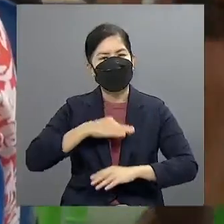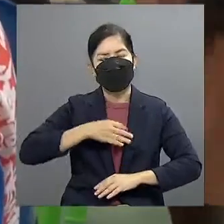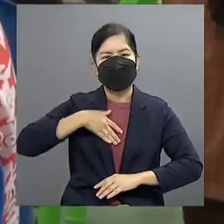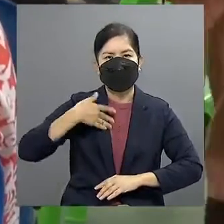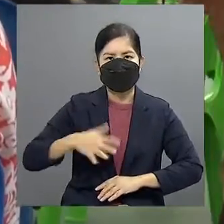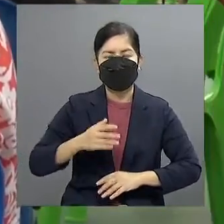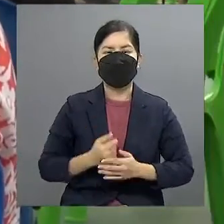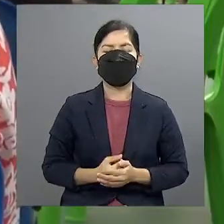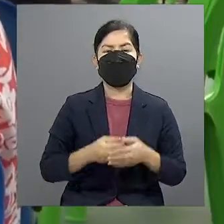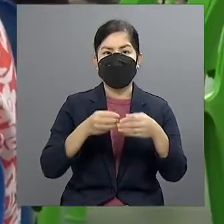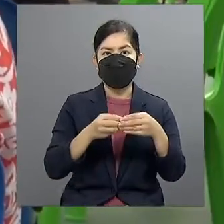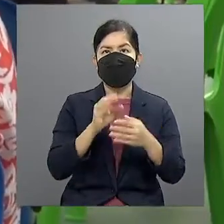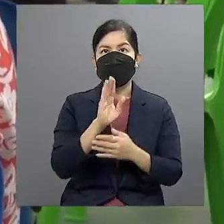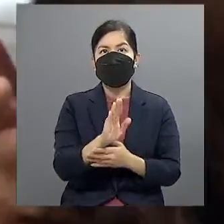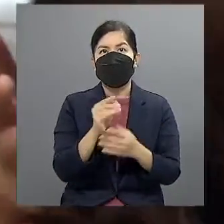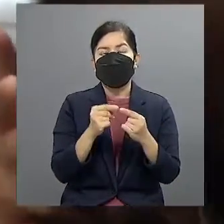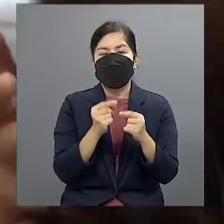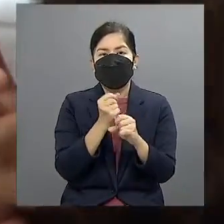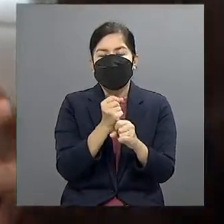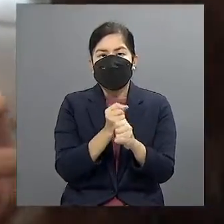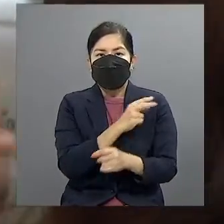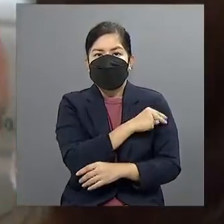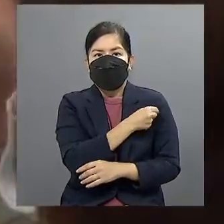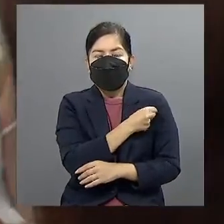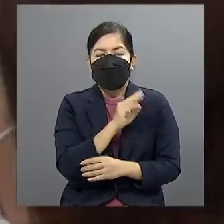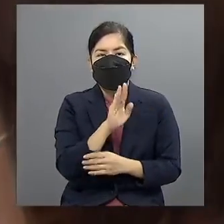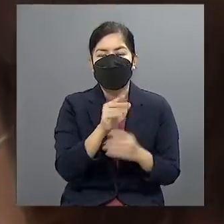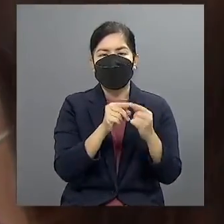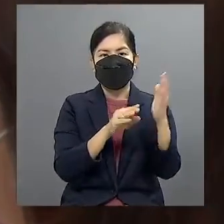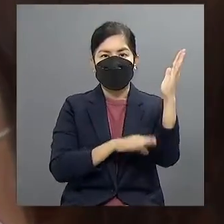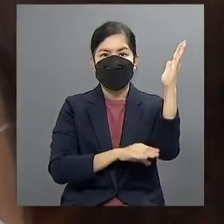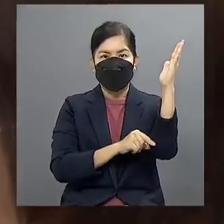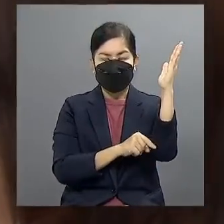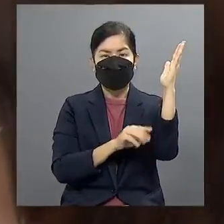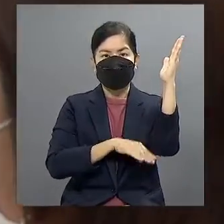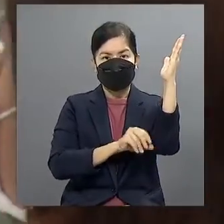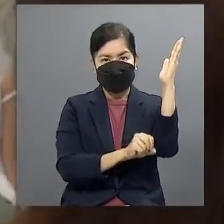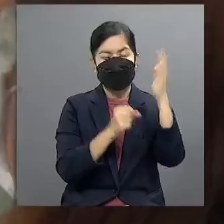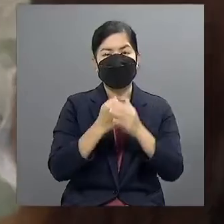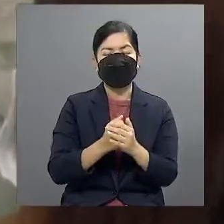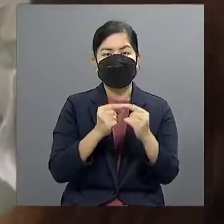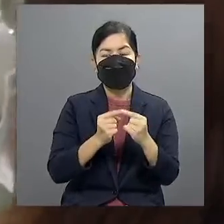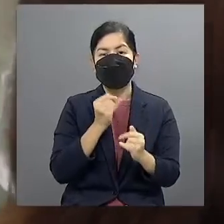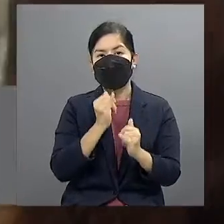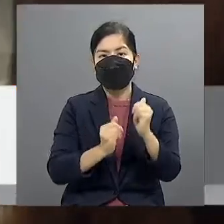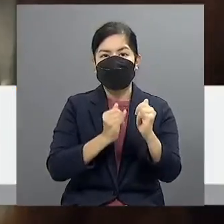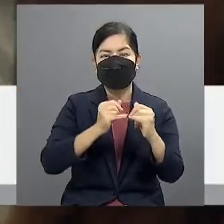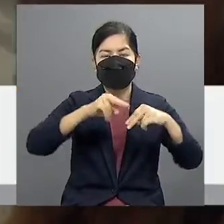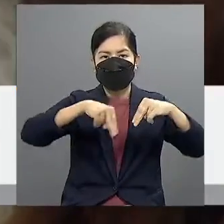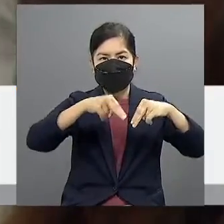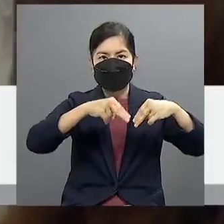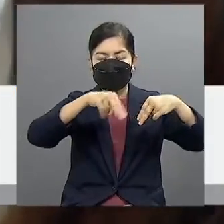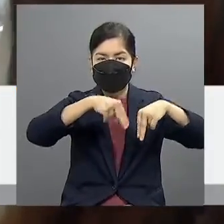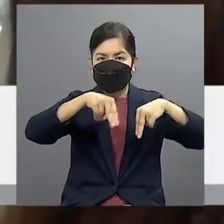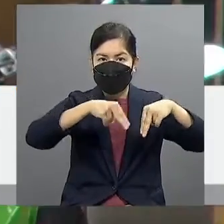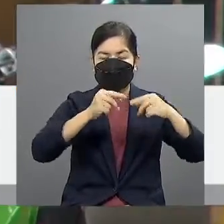งตรวจหาเชื้อเชิงรุกอย่างต่อเนื่องโดยเฉพาะในชุมชนแออัดอย่างอำเภอรัตภูมิก็เคยพบผู้ติดเชื้อรายใหม่ไม่เกิน10คน